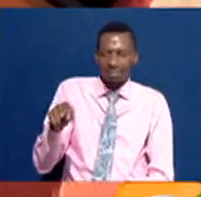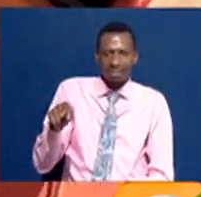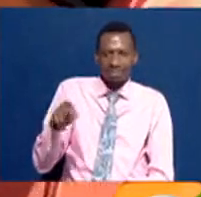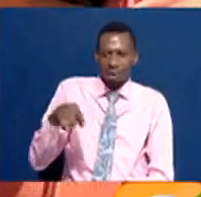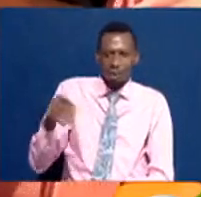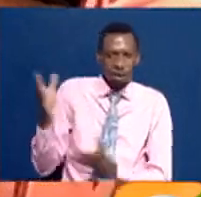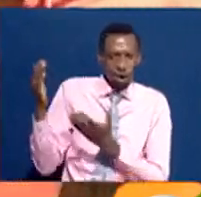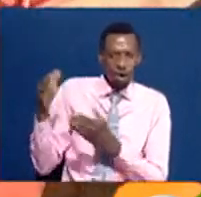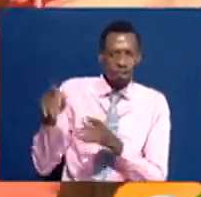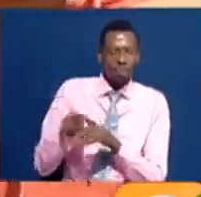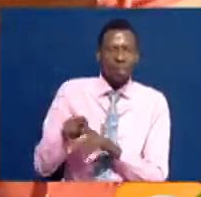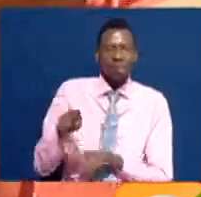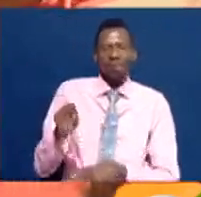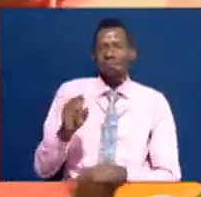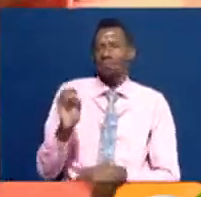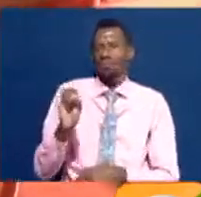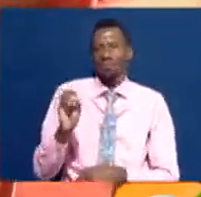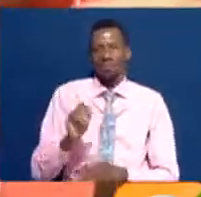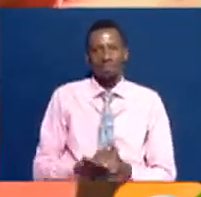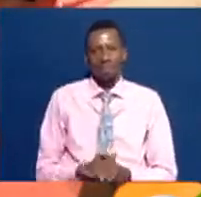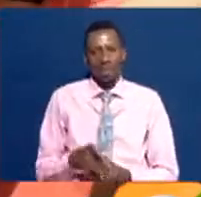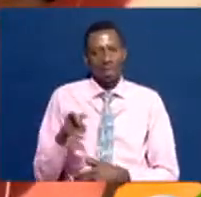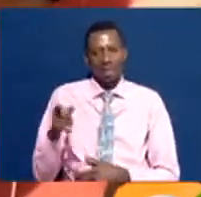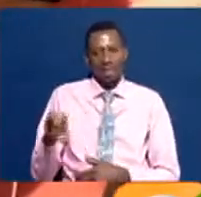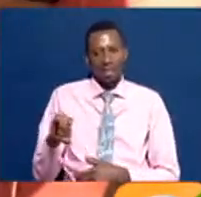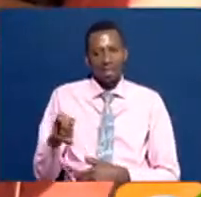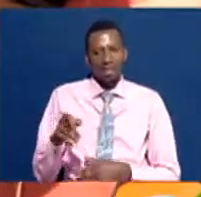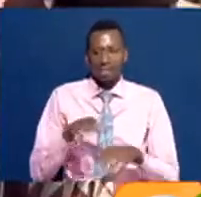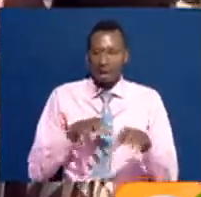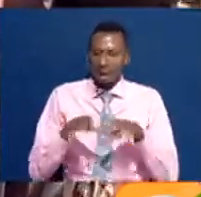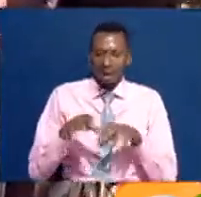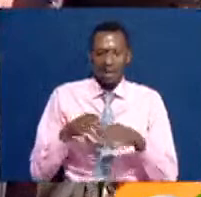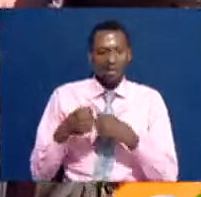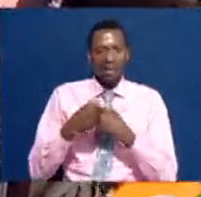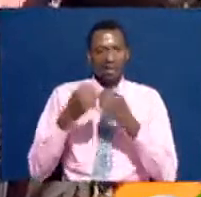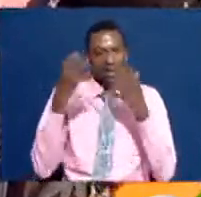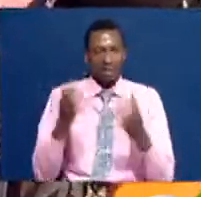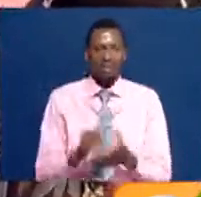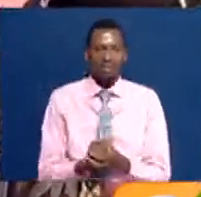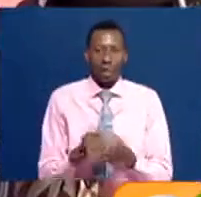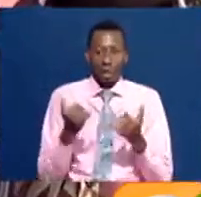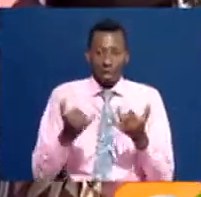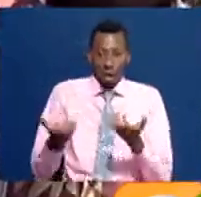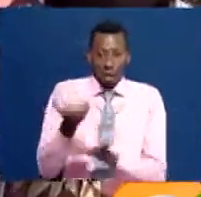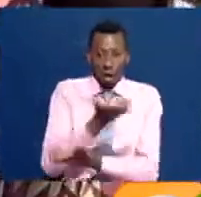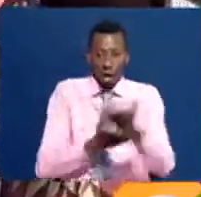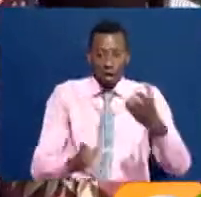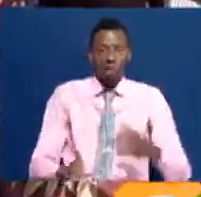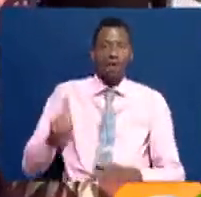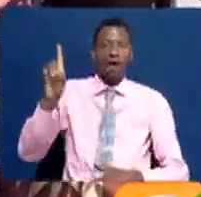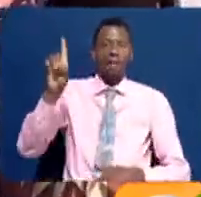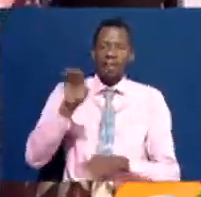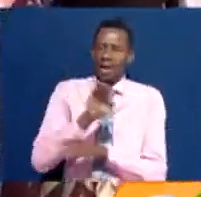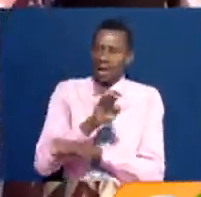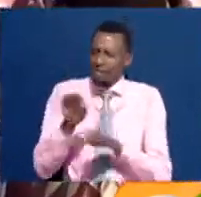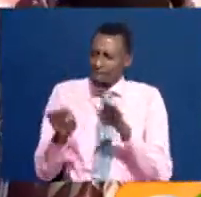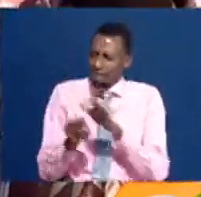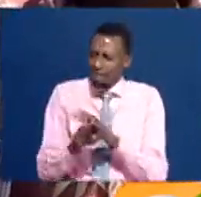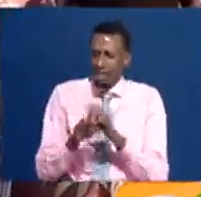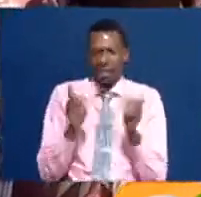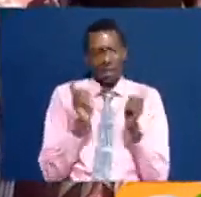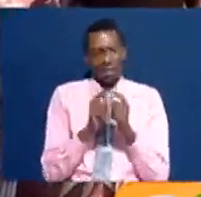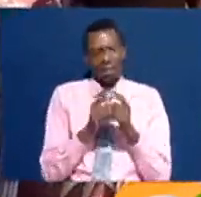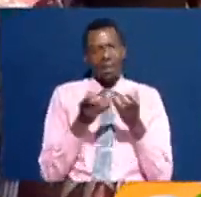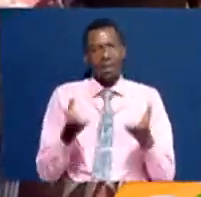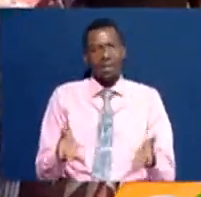au tarajia iko hivi. Hii imekuwa rafu sana. Sasa uchumi imeenda juu. Kila kitu tunasikia uchungu sana hapa. Na